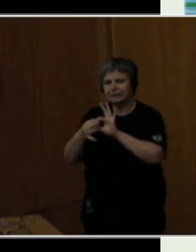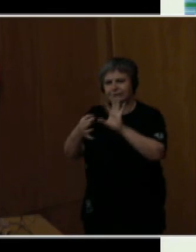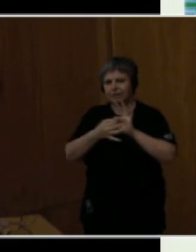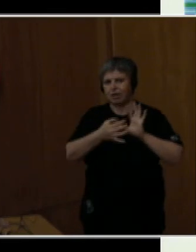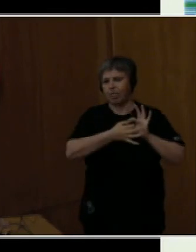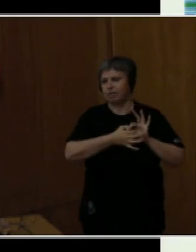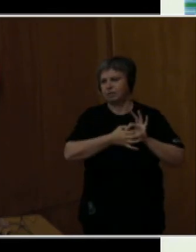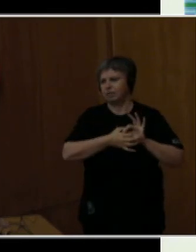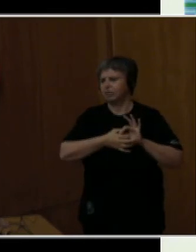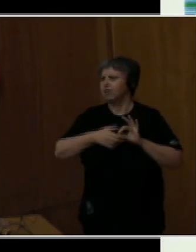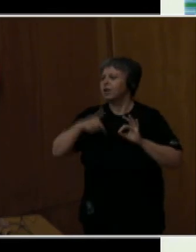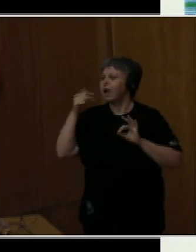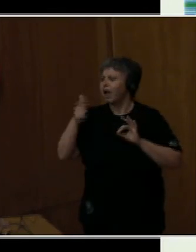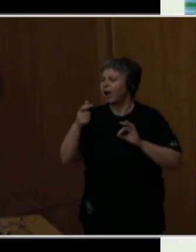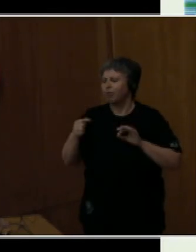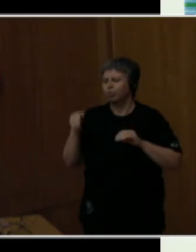φοβερό